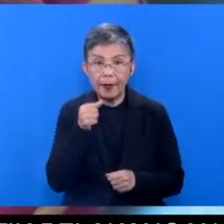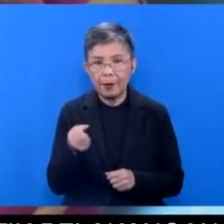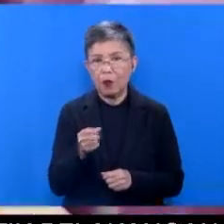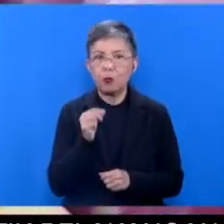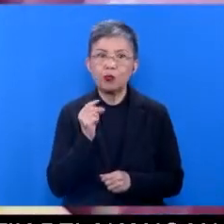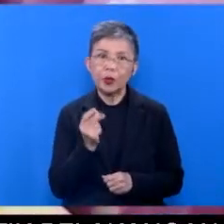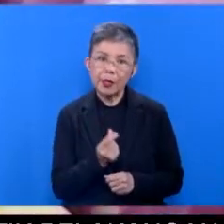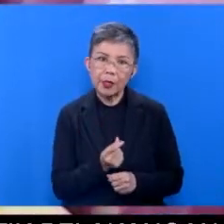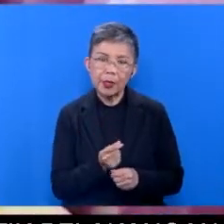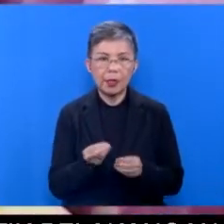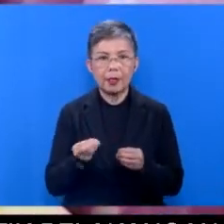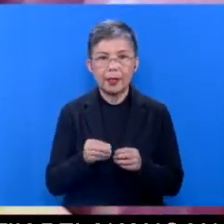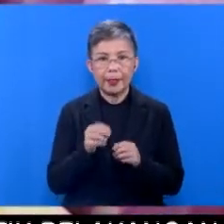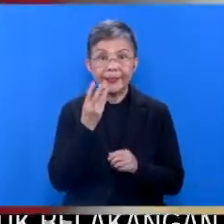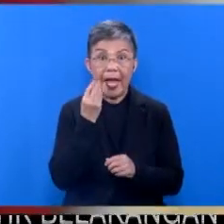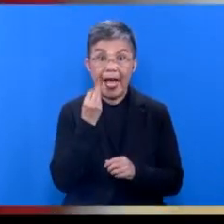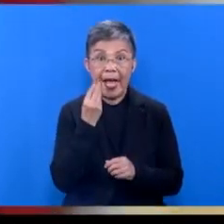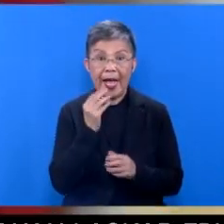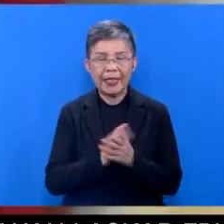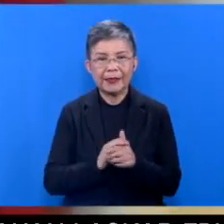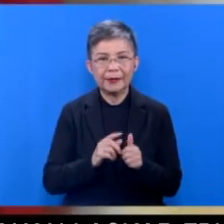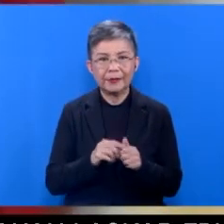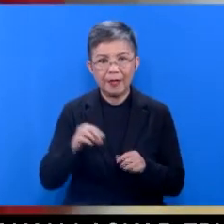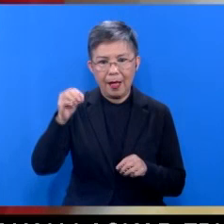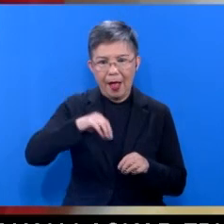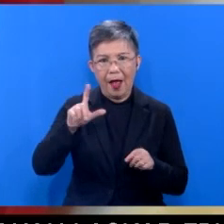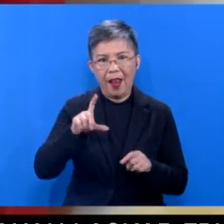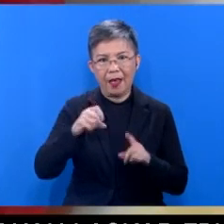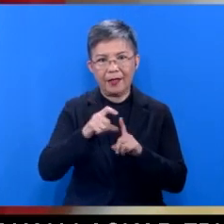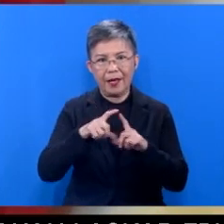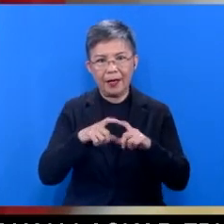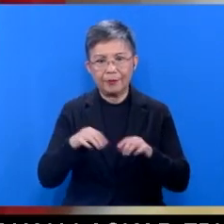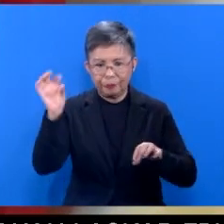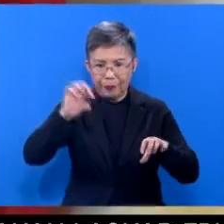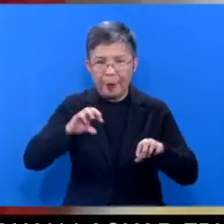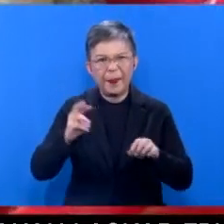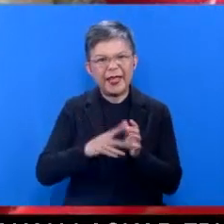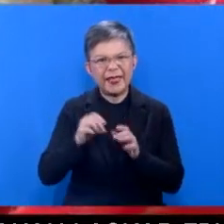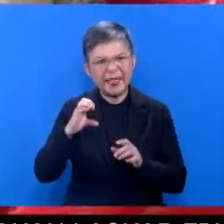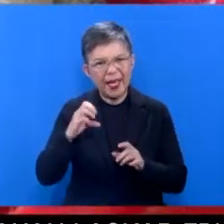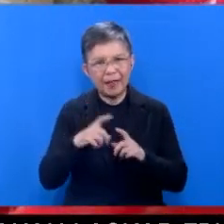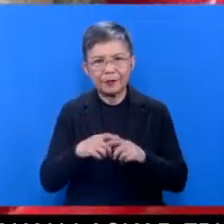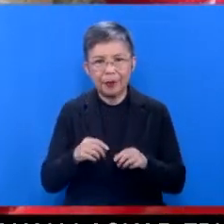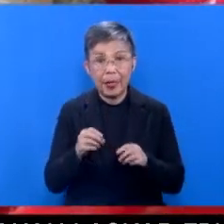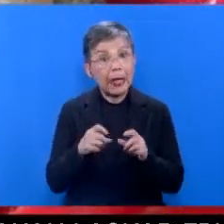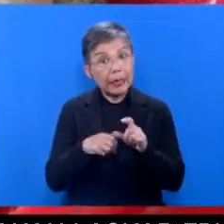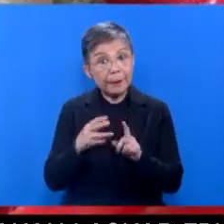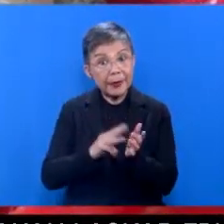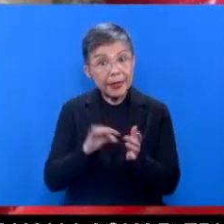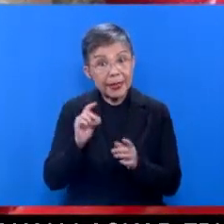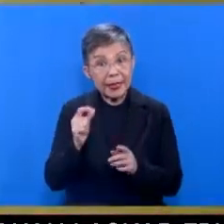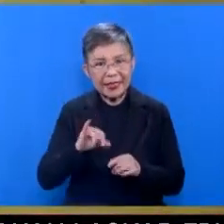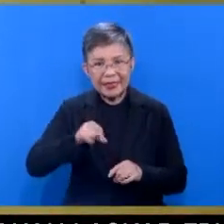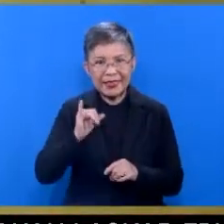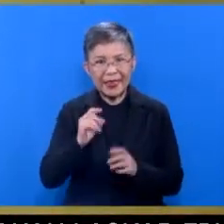bawang putih, cabai, lada, merica, kemiri,